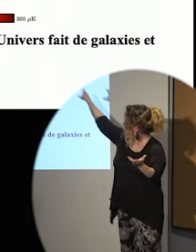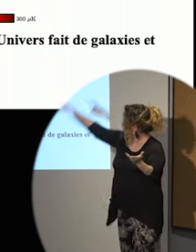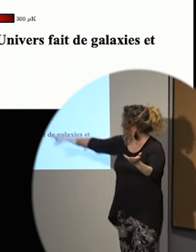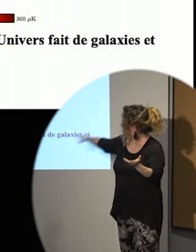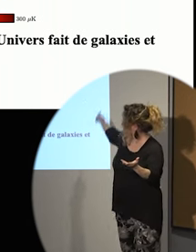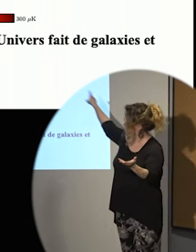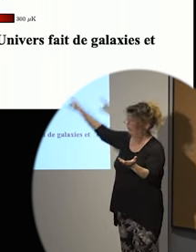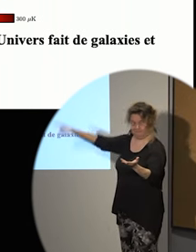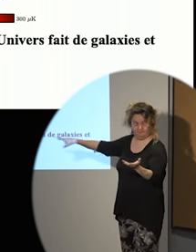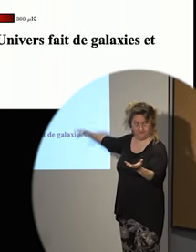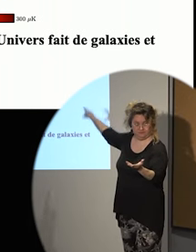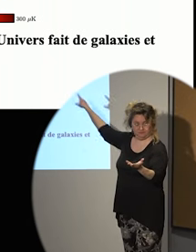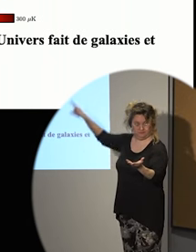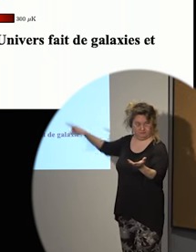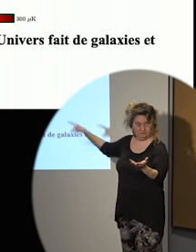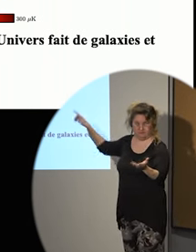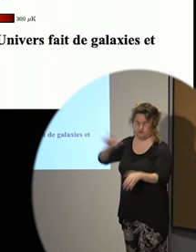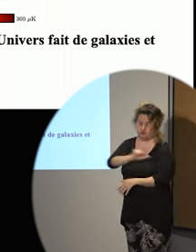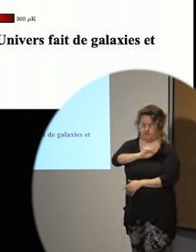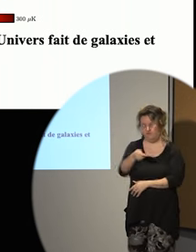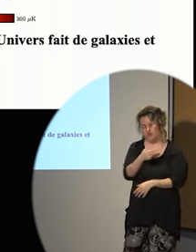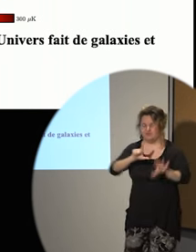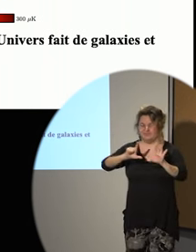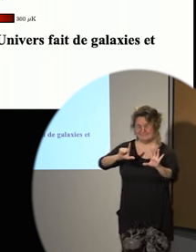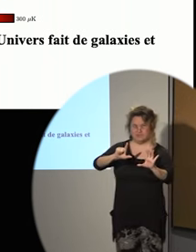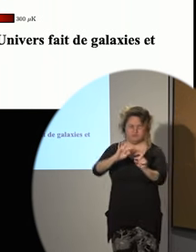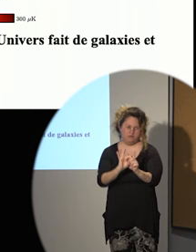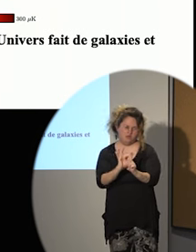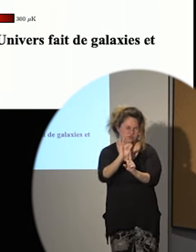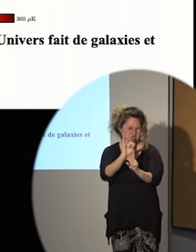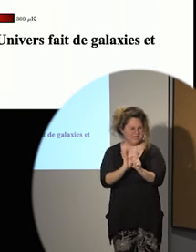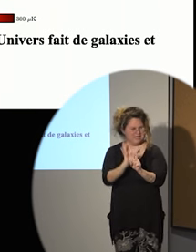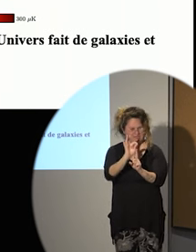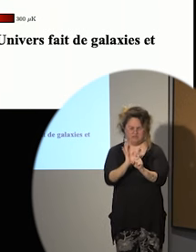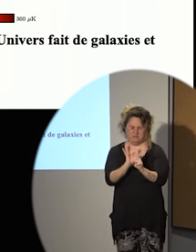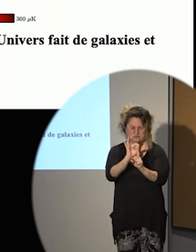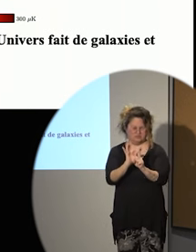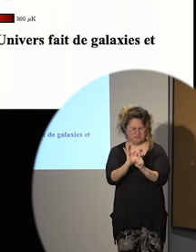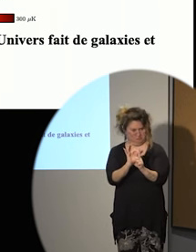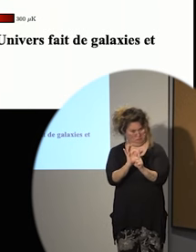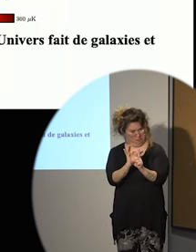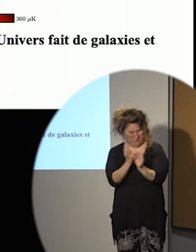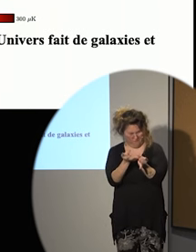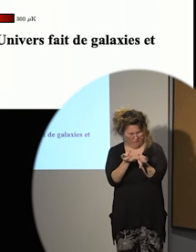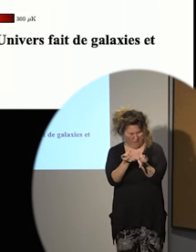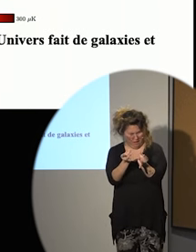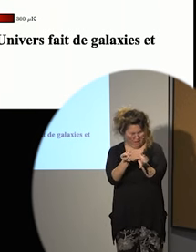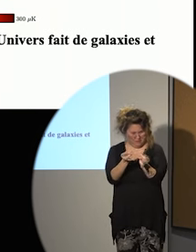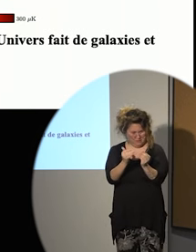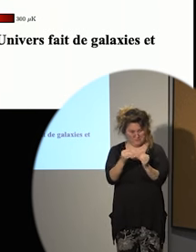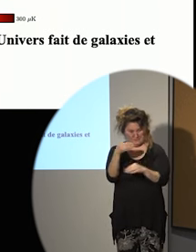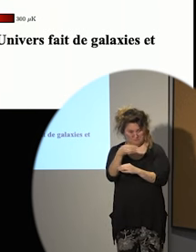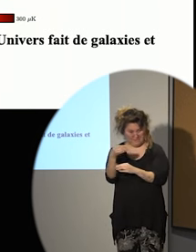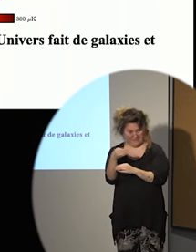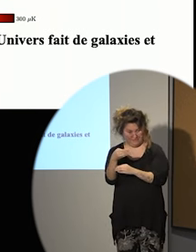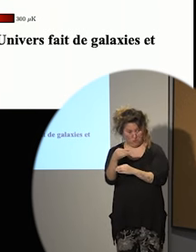À 2,7 degrés, c'est-à-dire c'est dans des longueurs d'onde sous-millimétriques, d'accord ? Et ça correspond en